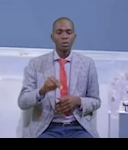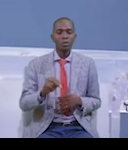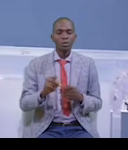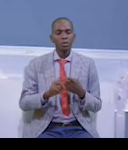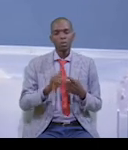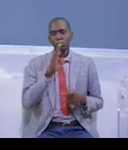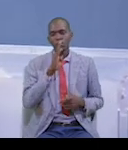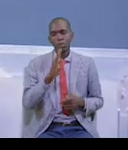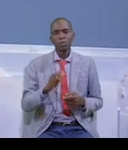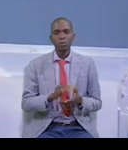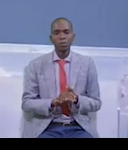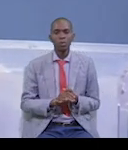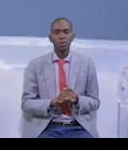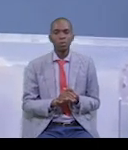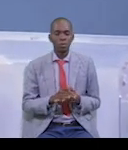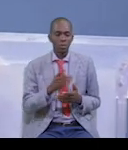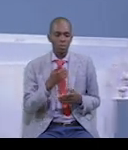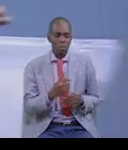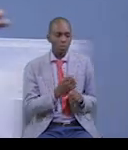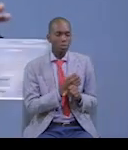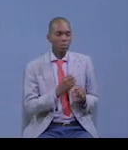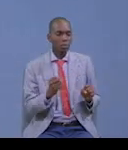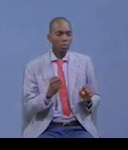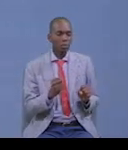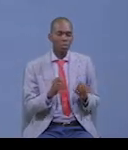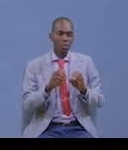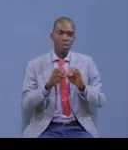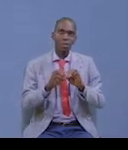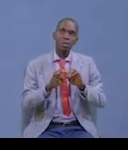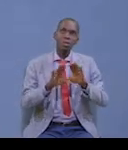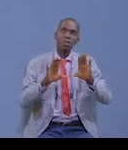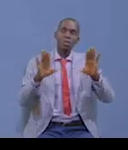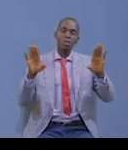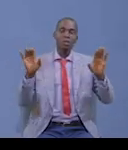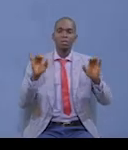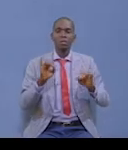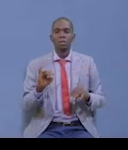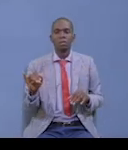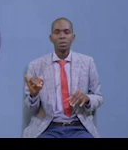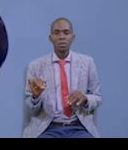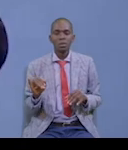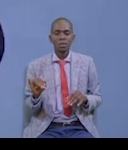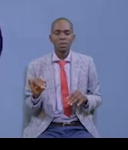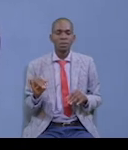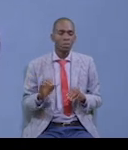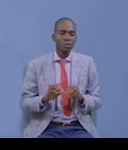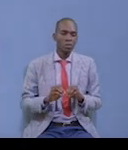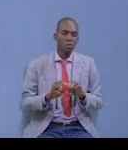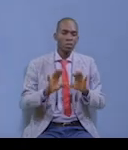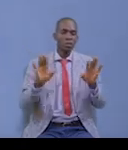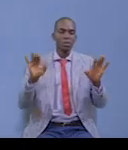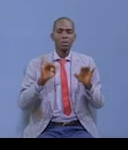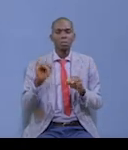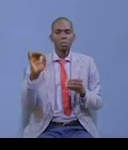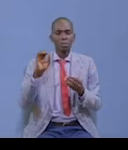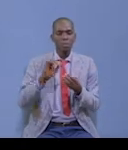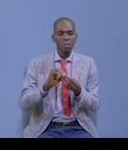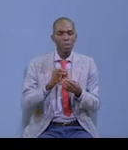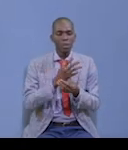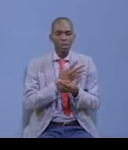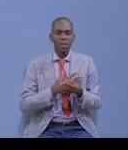The just. నీతిమంతులు. Shining light. ప్రకాశించే వెలుగు. Shining more. And